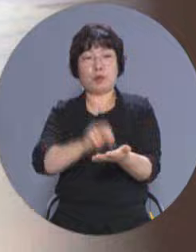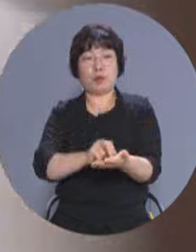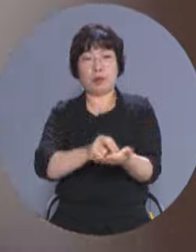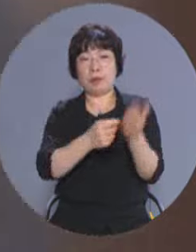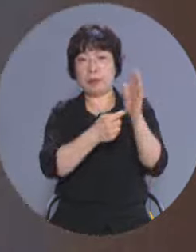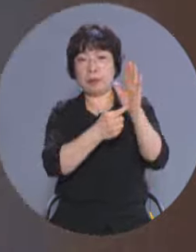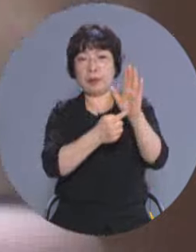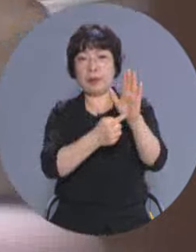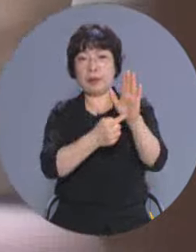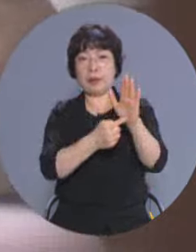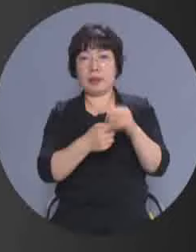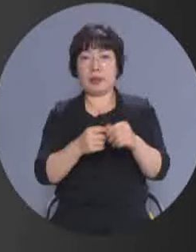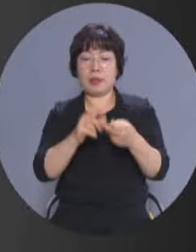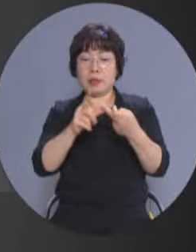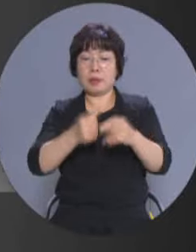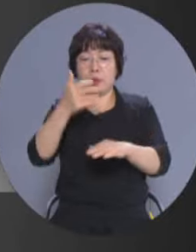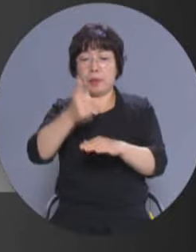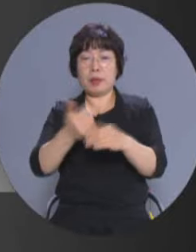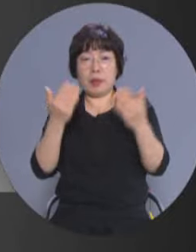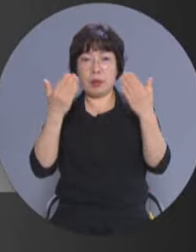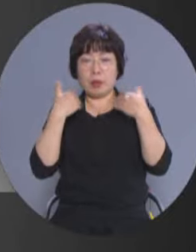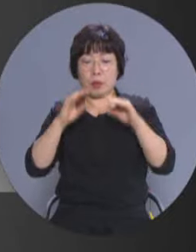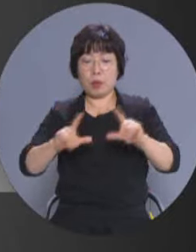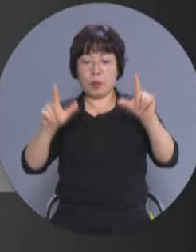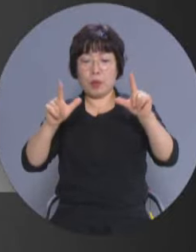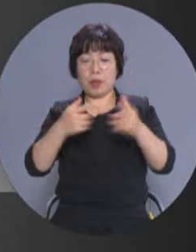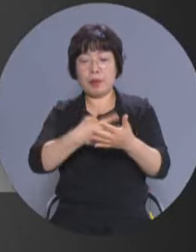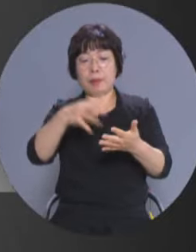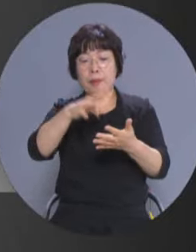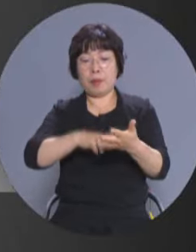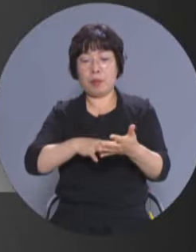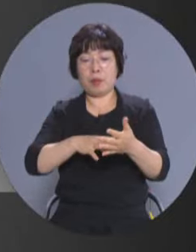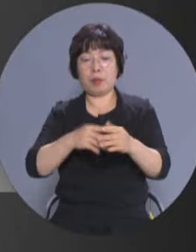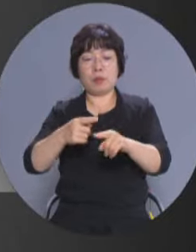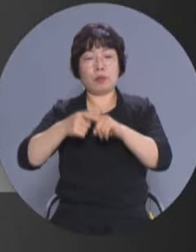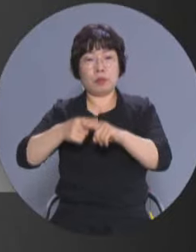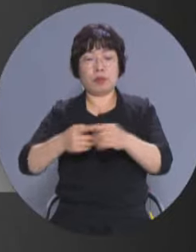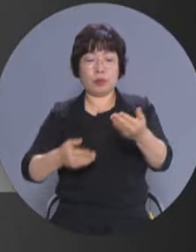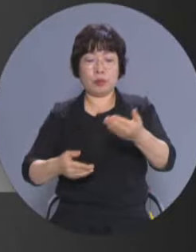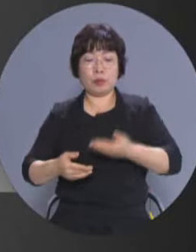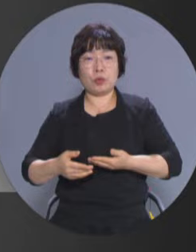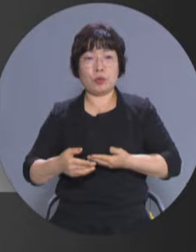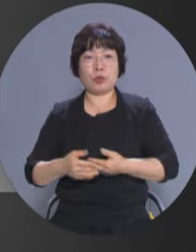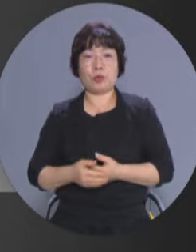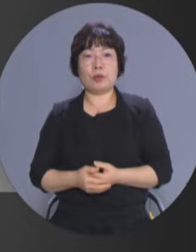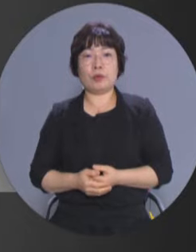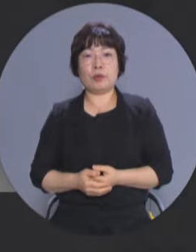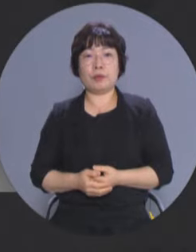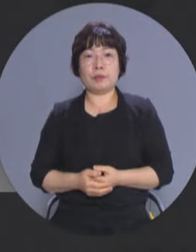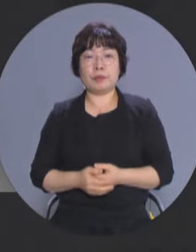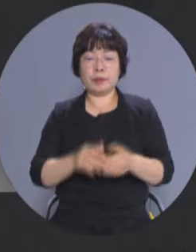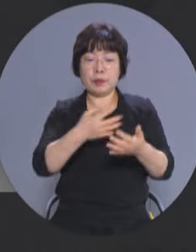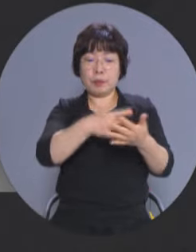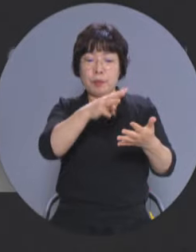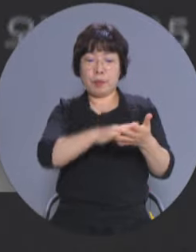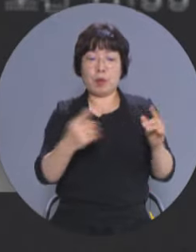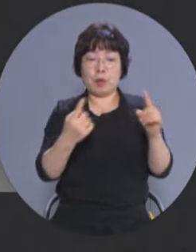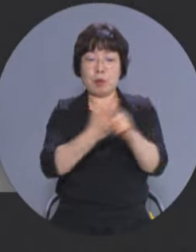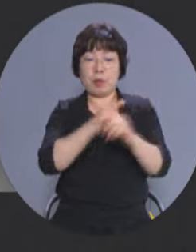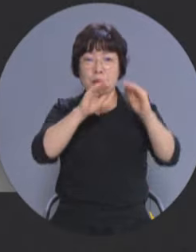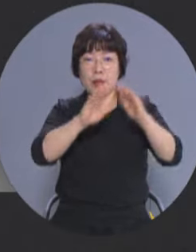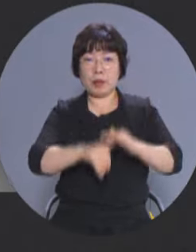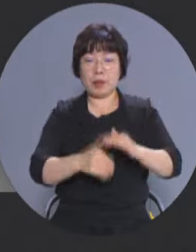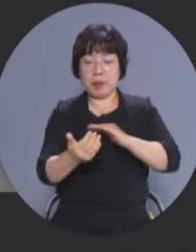제기했습니다. 지난달 말 학교 측이 올해 시간표를 일방적으로 통보했다고 주장합니다. 시간표가 바뀌는